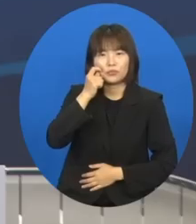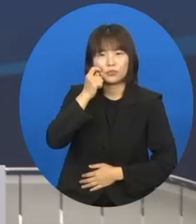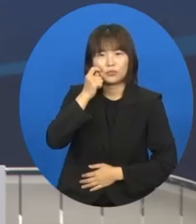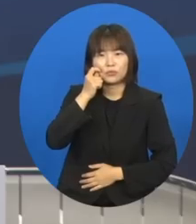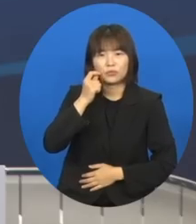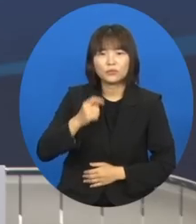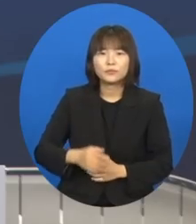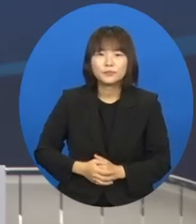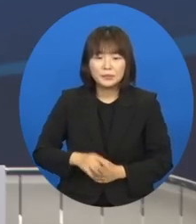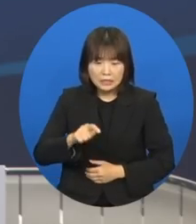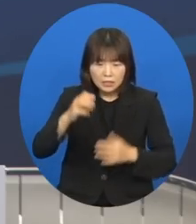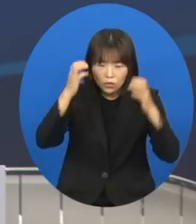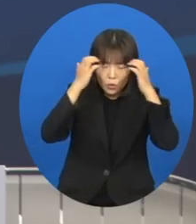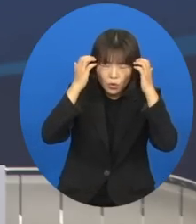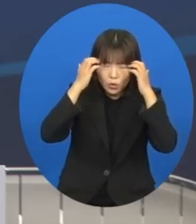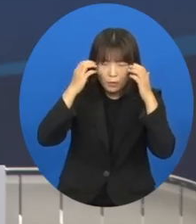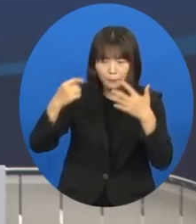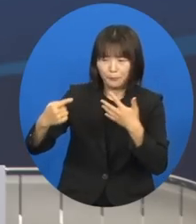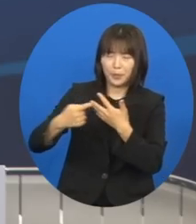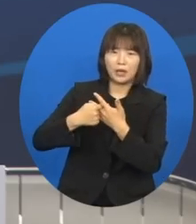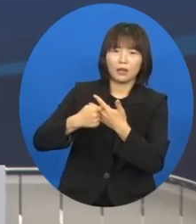있는, 그 고통을